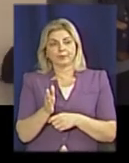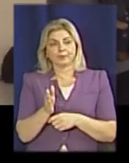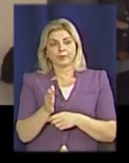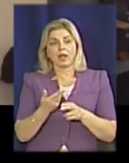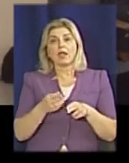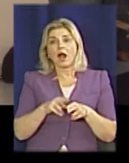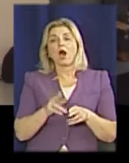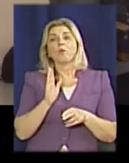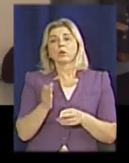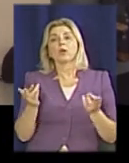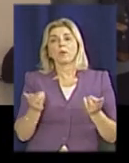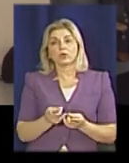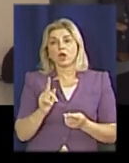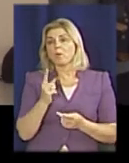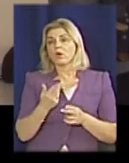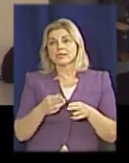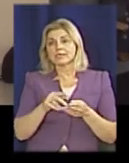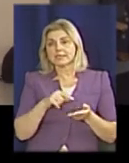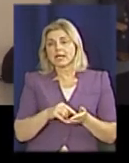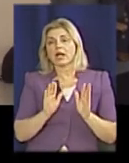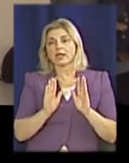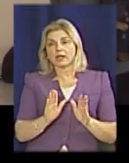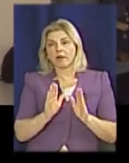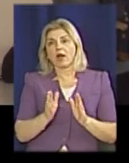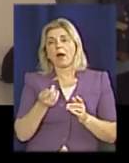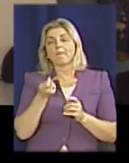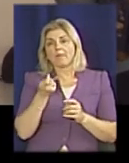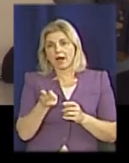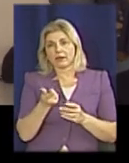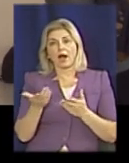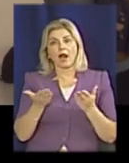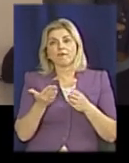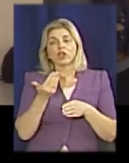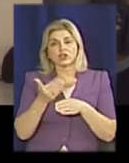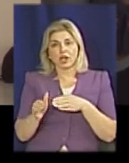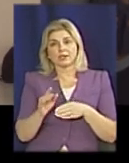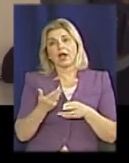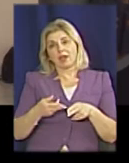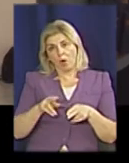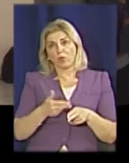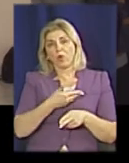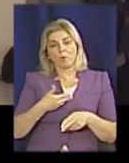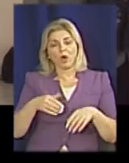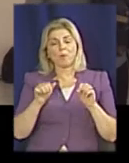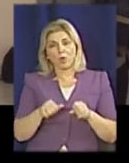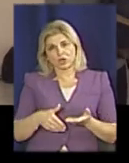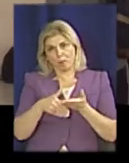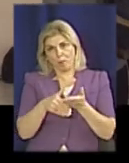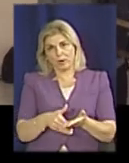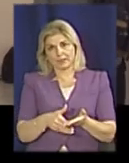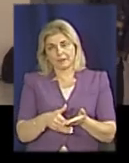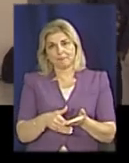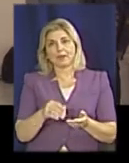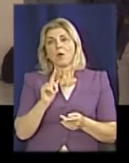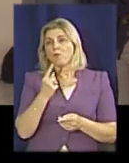яка буде потрібна. Тому що це лише те достатньо мала якась часточка, яку ми можемо дати допомогти. Тому